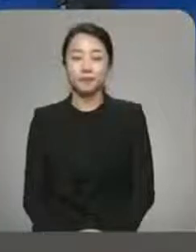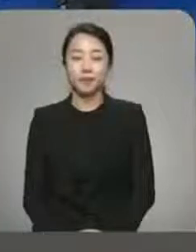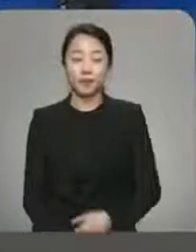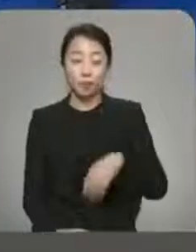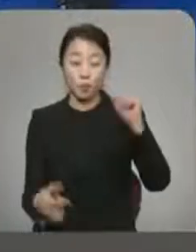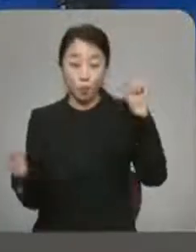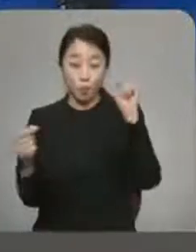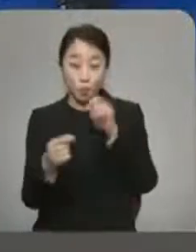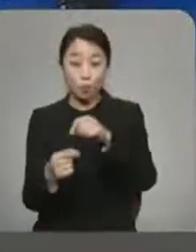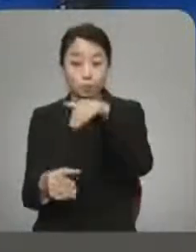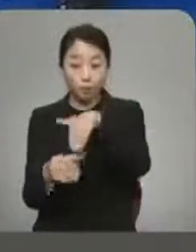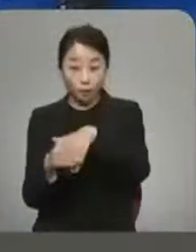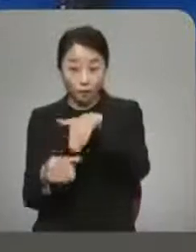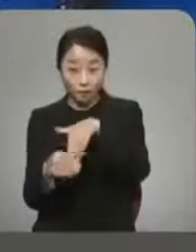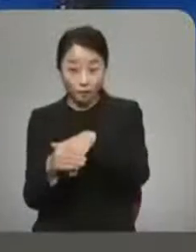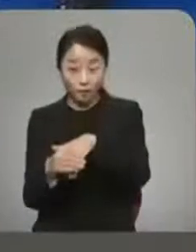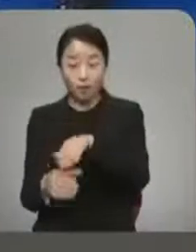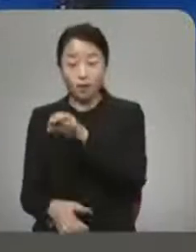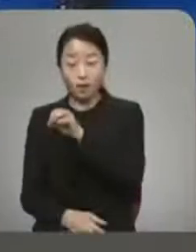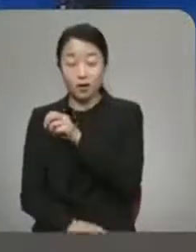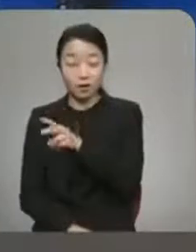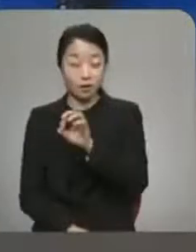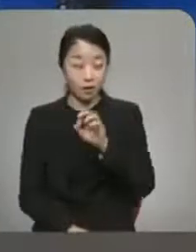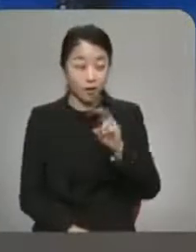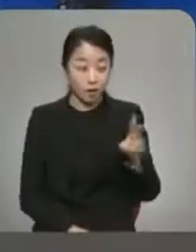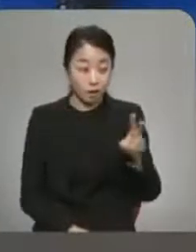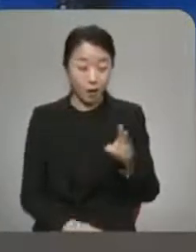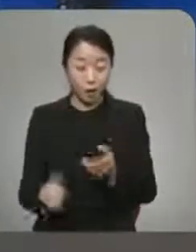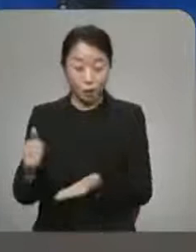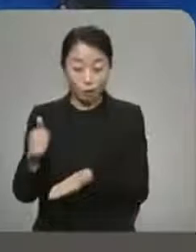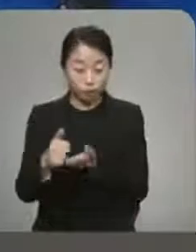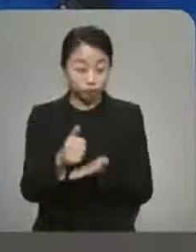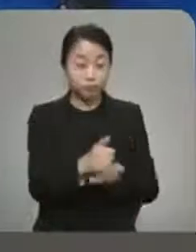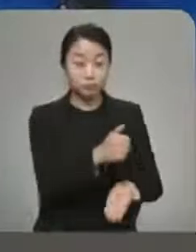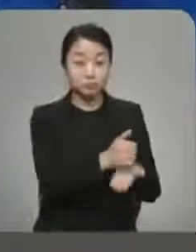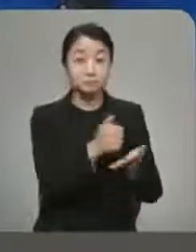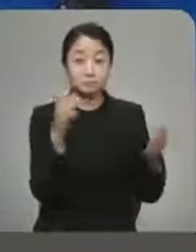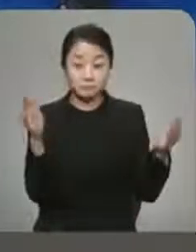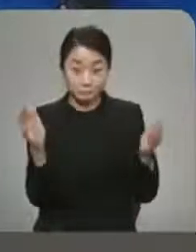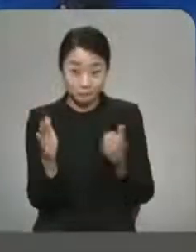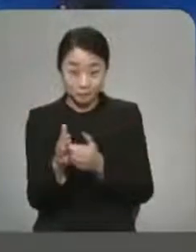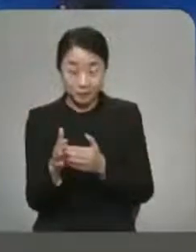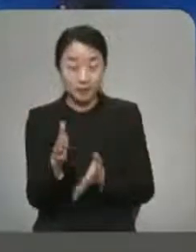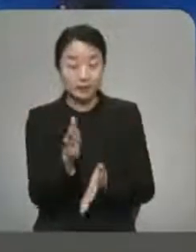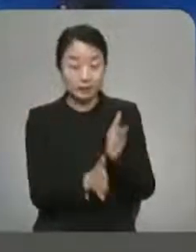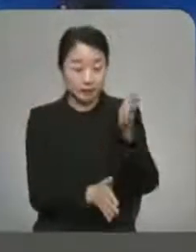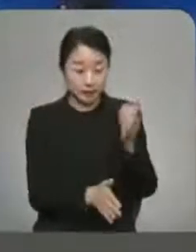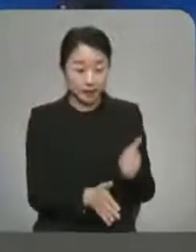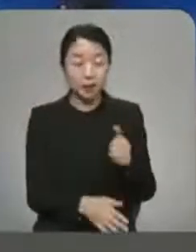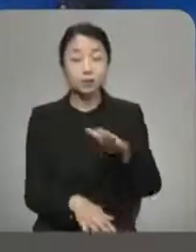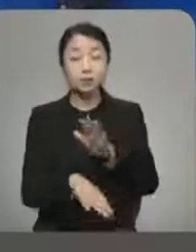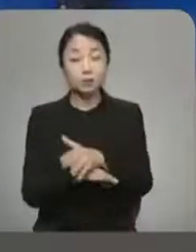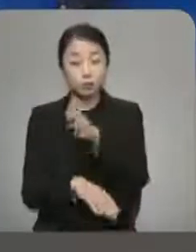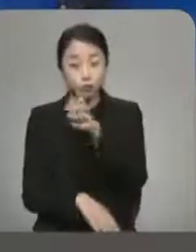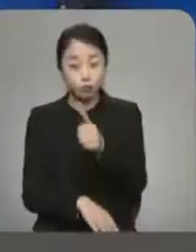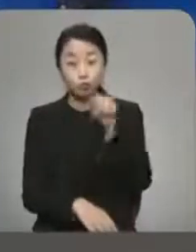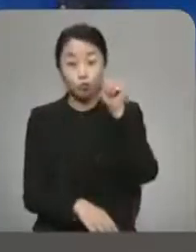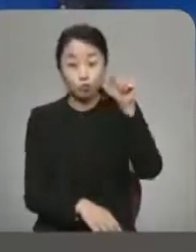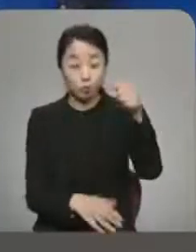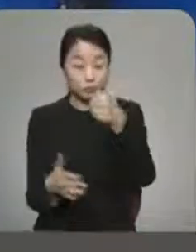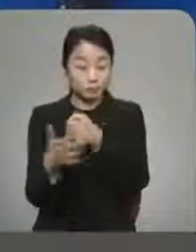요기에 지방선거를 앞두고 여야 정당의 후보 공천 작업을 통해 시장 군수 후보 가 속속 전해지고 있습니다